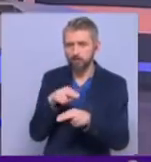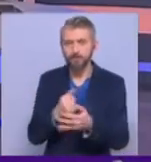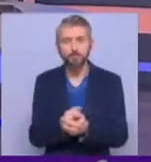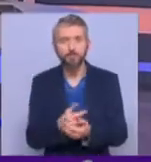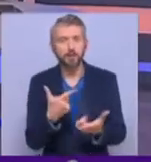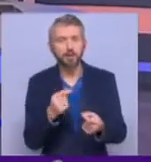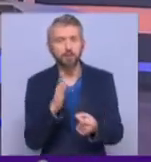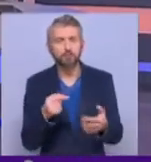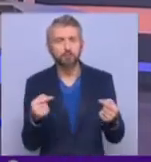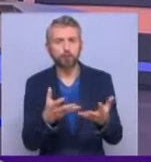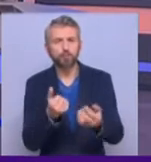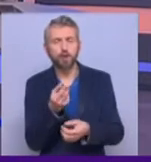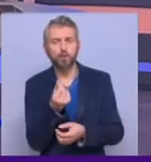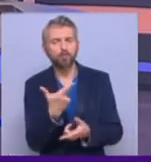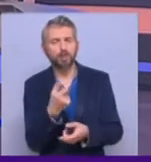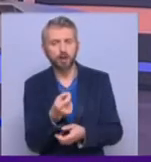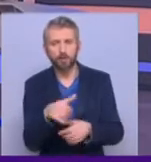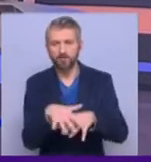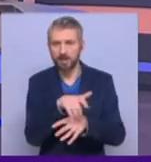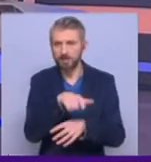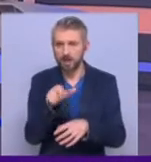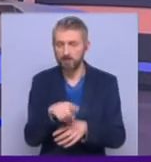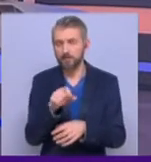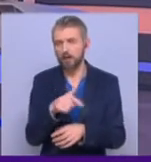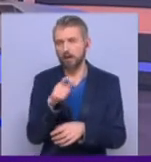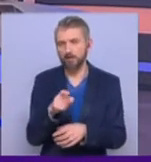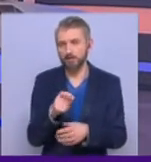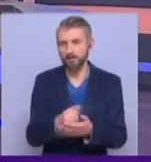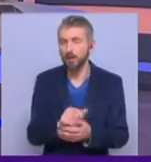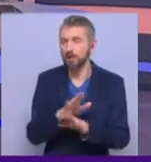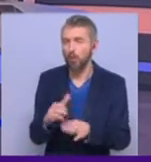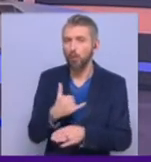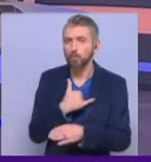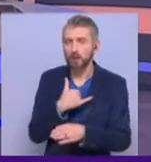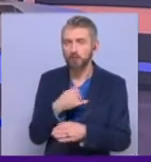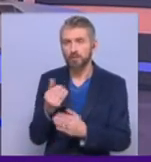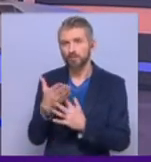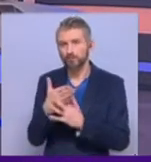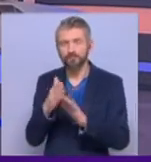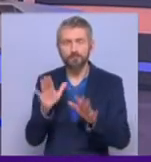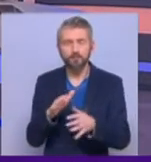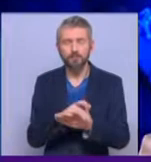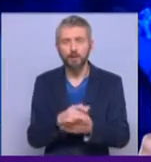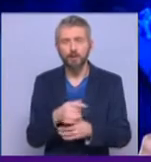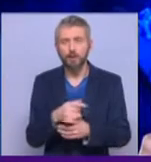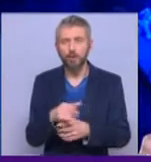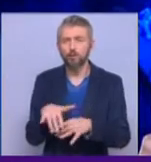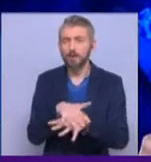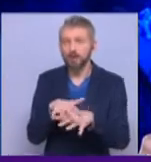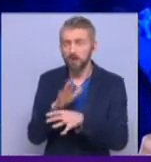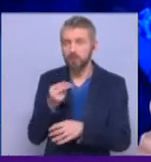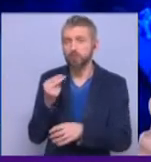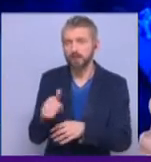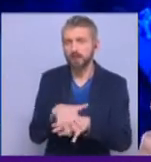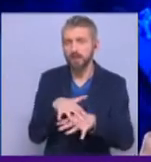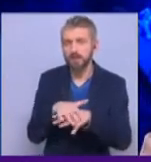будемо точно брати гроші? В населення за газ. Ні, так у нас і субсидії. Ну так, населення буде платити